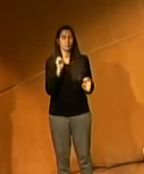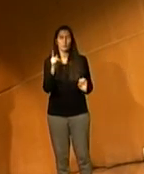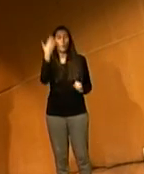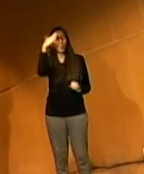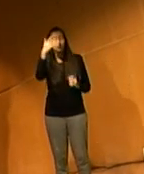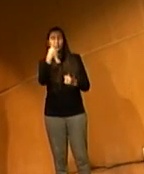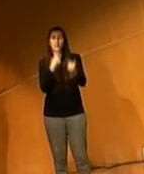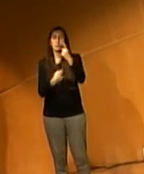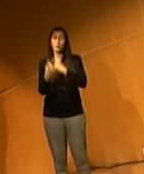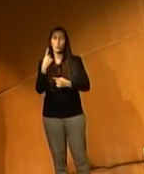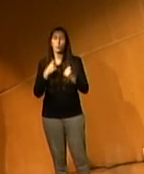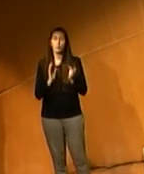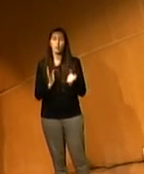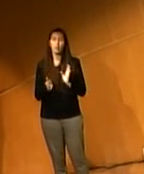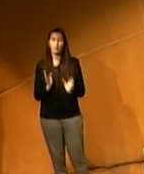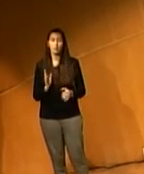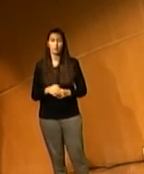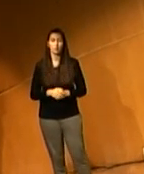D'autres questions peut-être ?